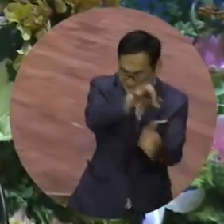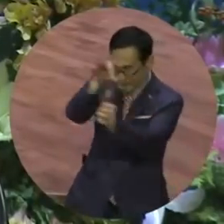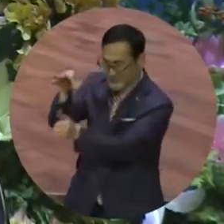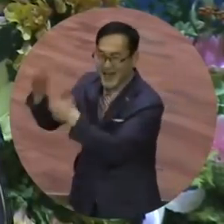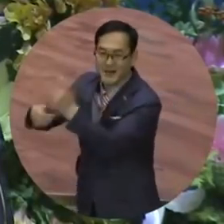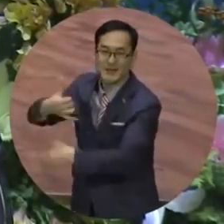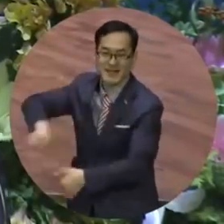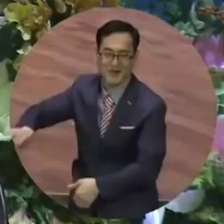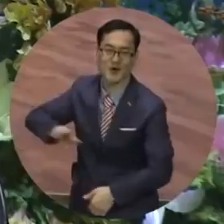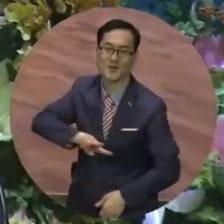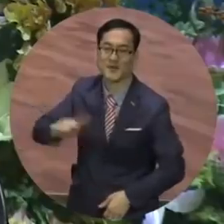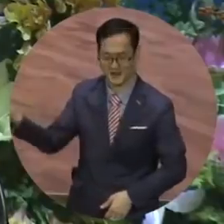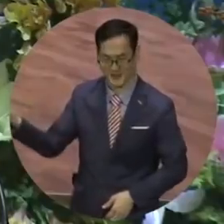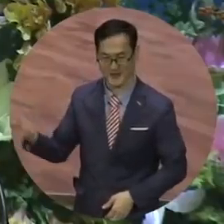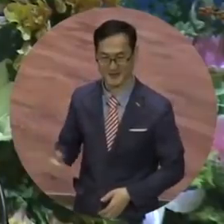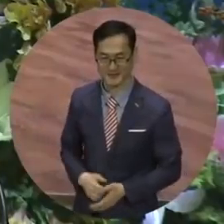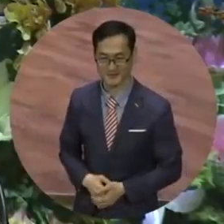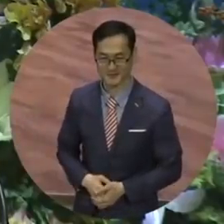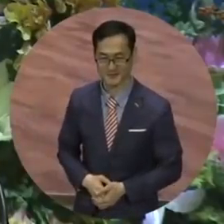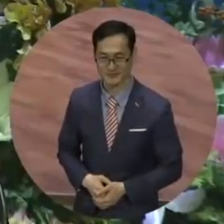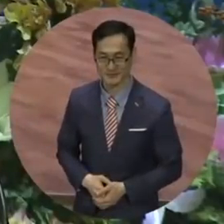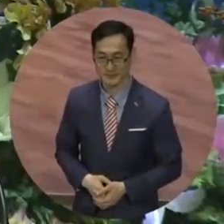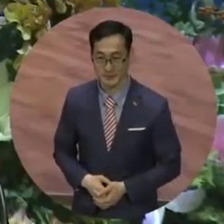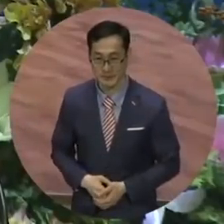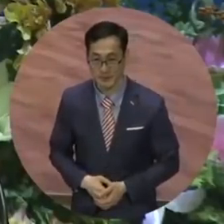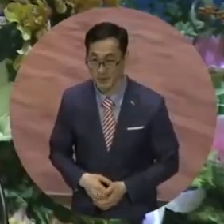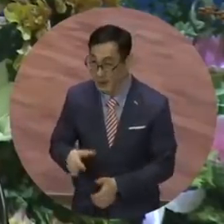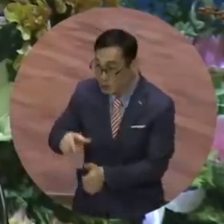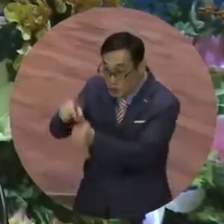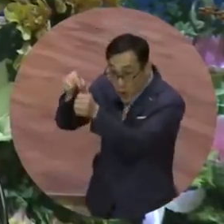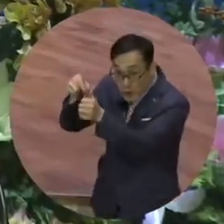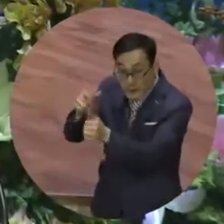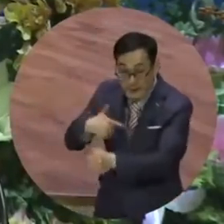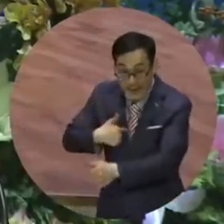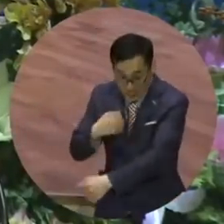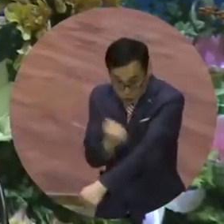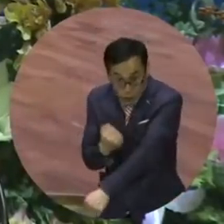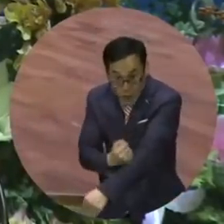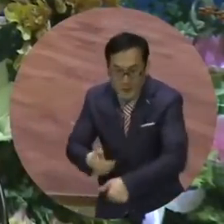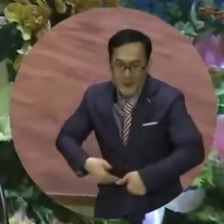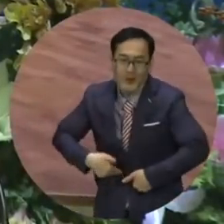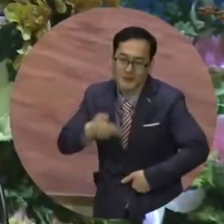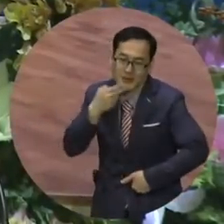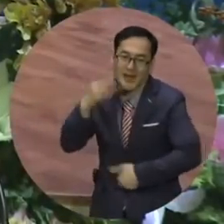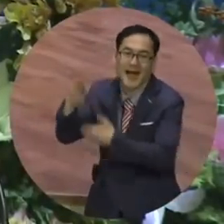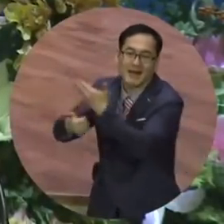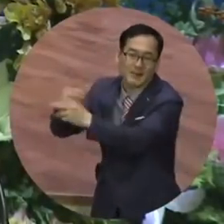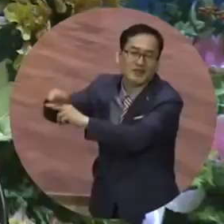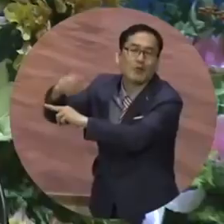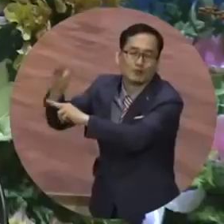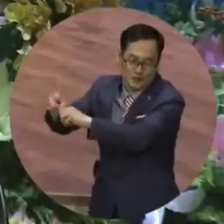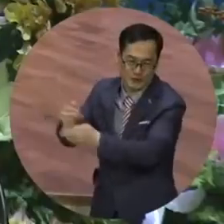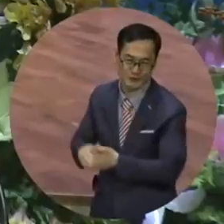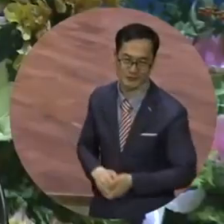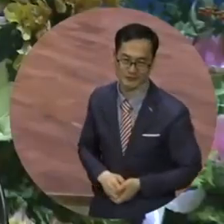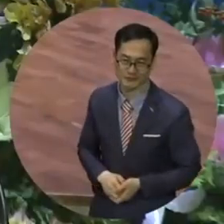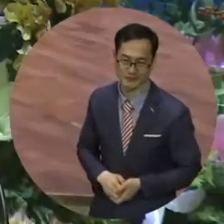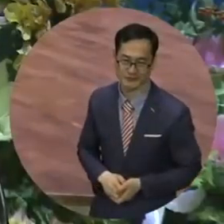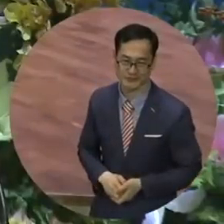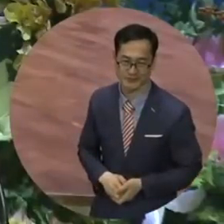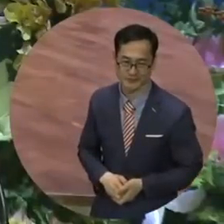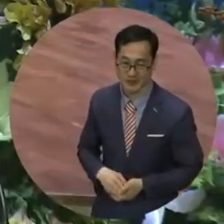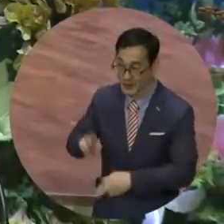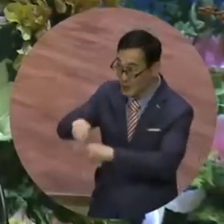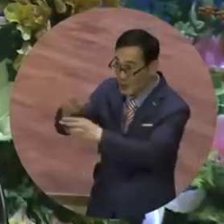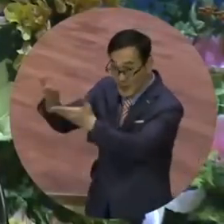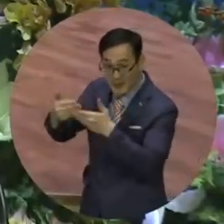아니라 뭐라고 하세요? 하나님의 선물이라. 행위에서 난 것이 아니니 누구든지 자랑치 못하게 하려